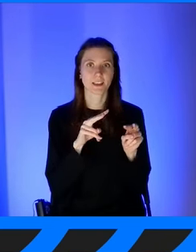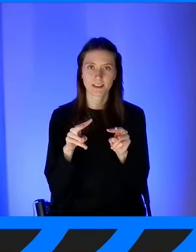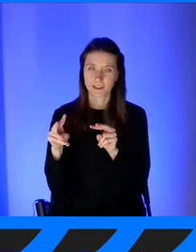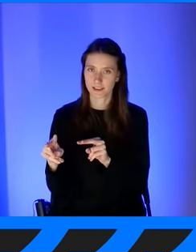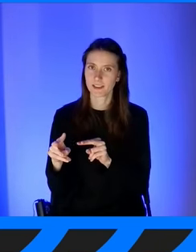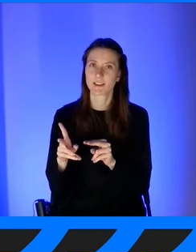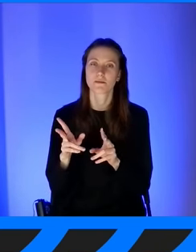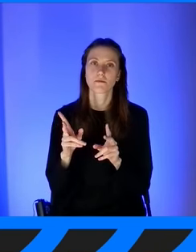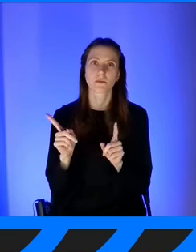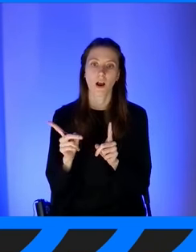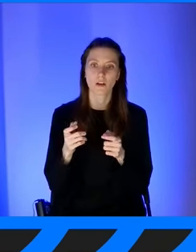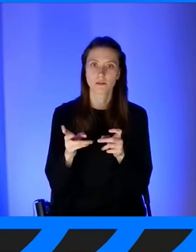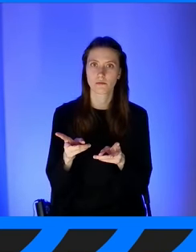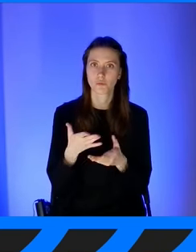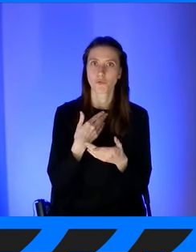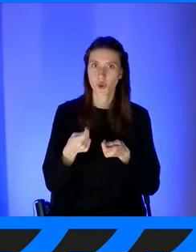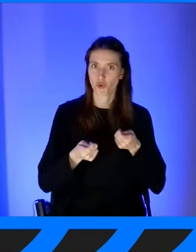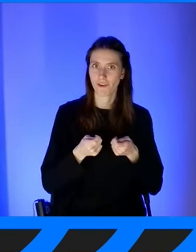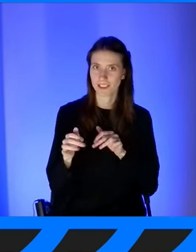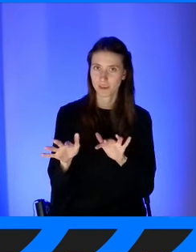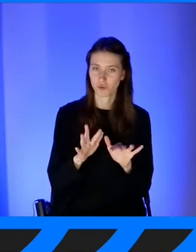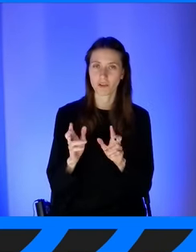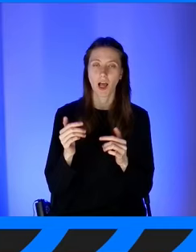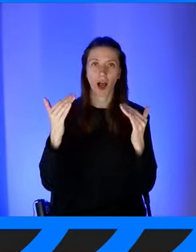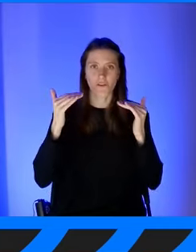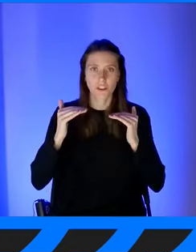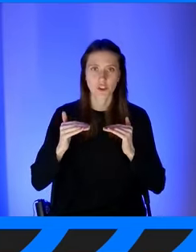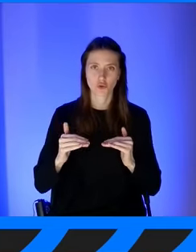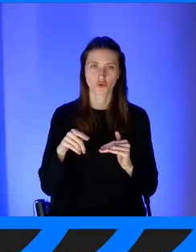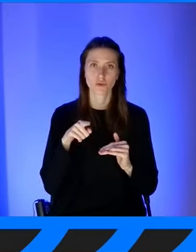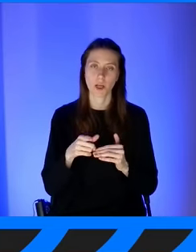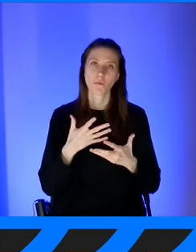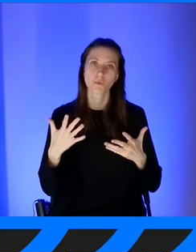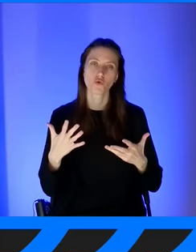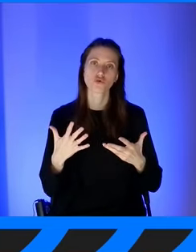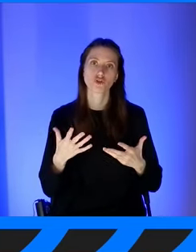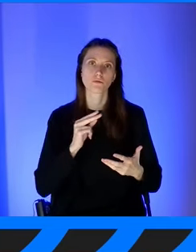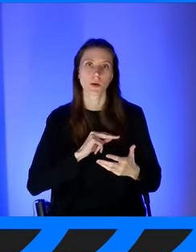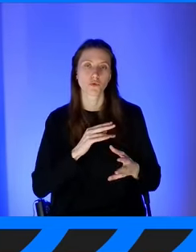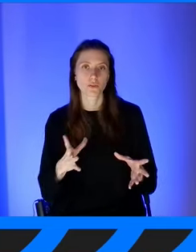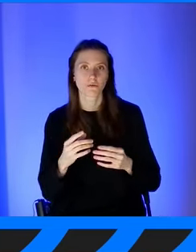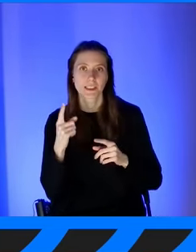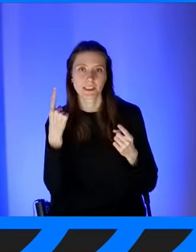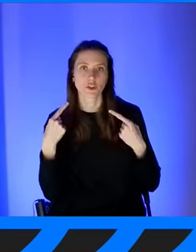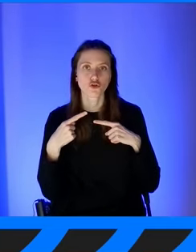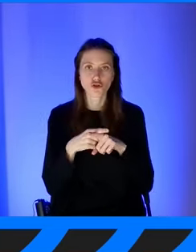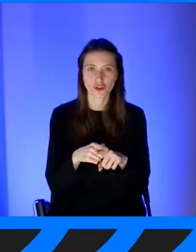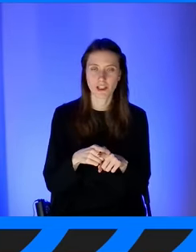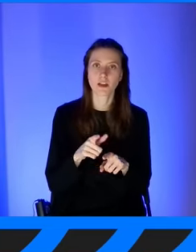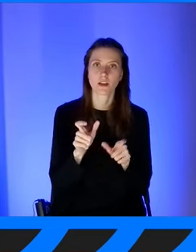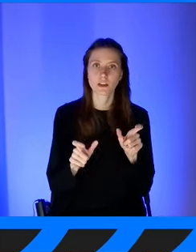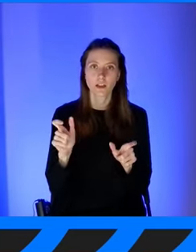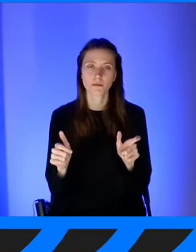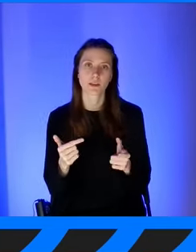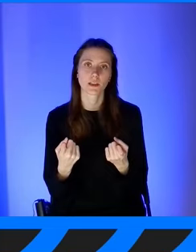кте этих процессов вот а внизу это больше ну работа с инженерами то есть вовлечение там в процессов сообщества и